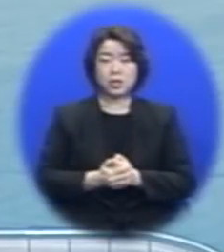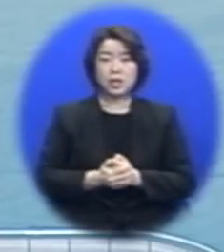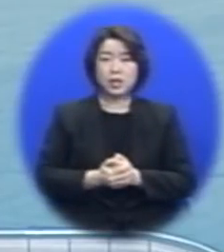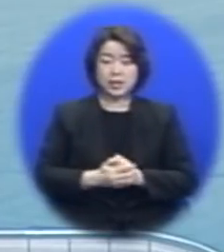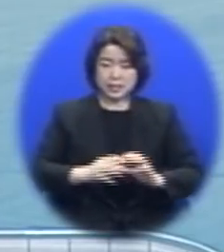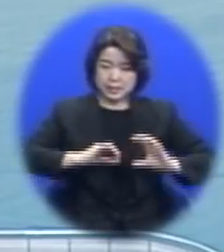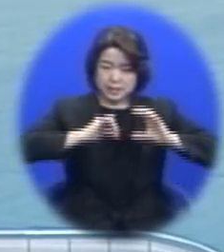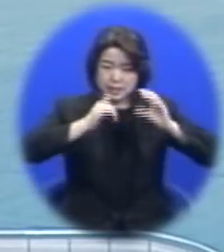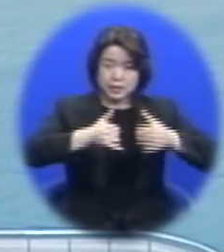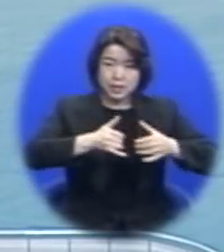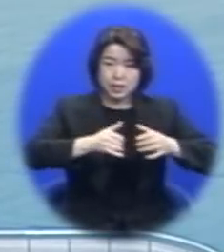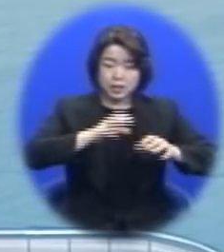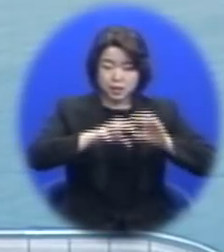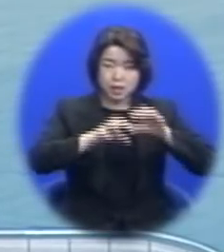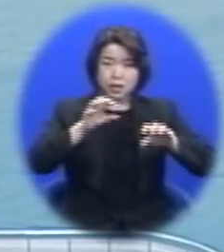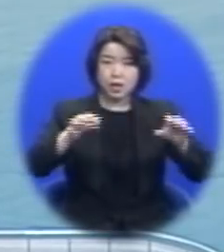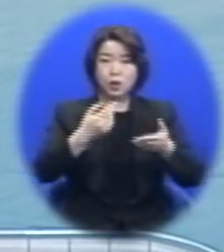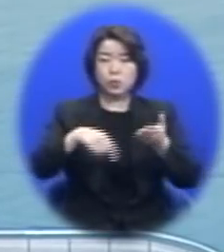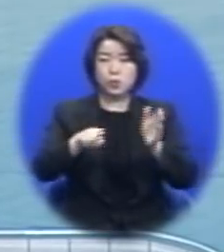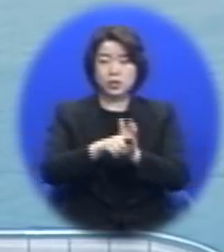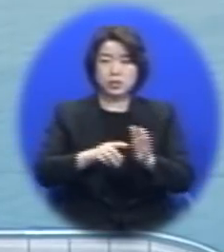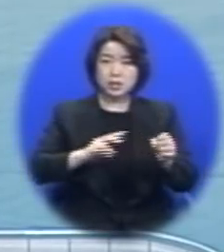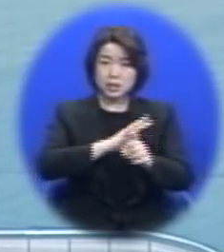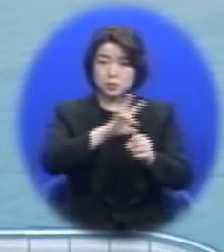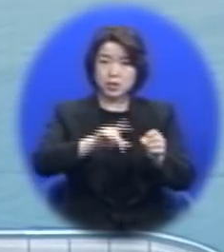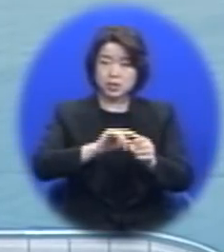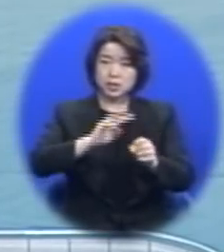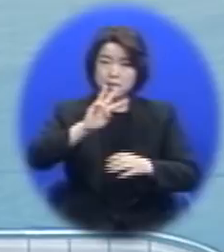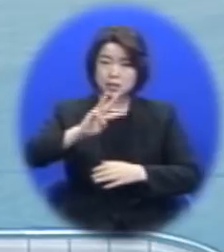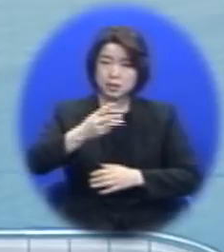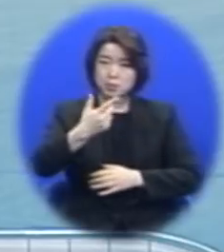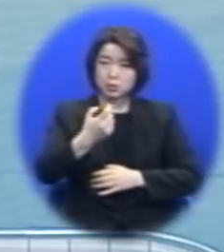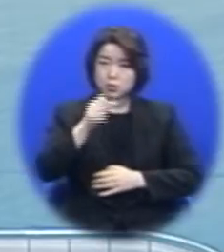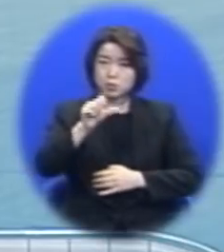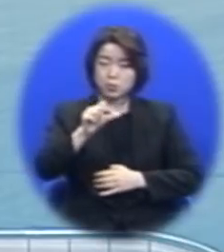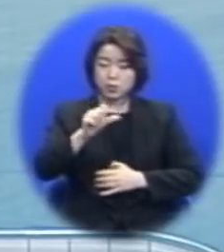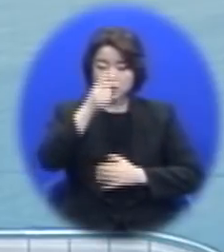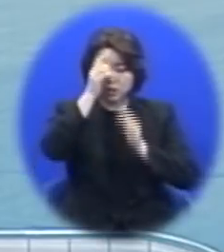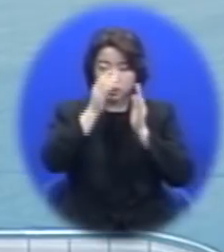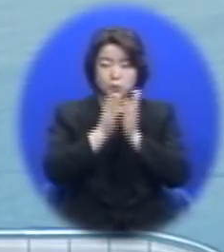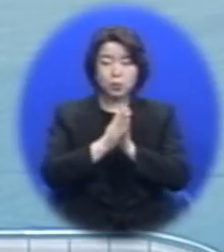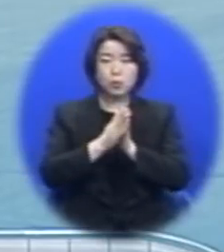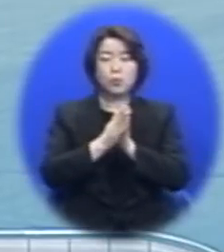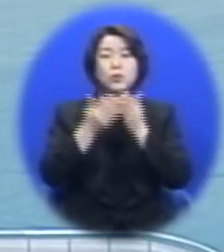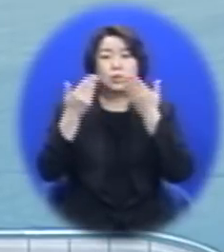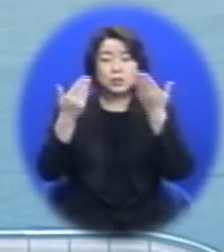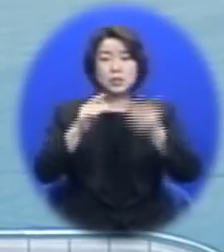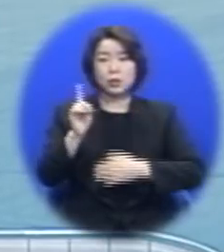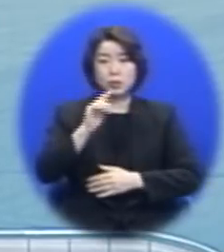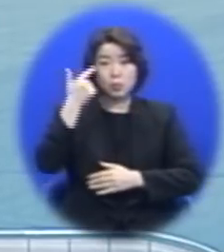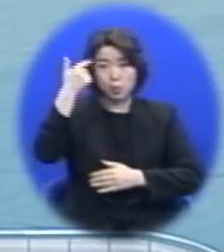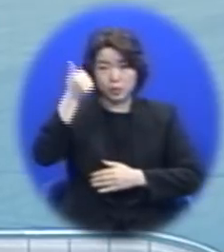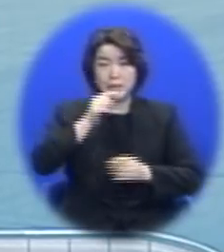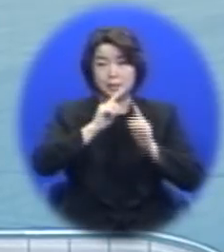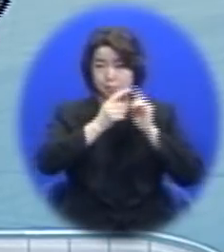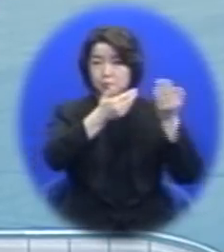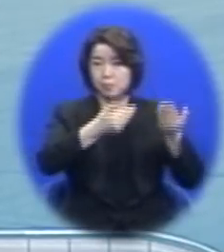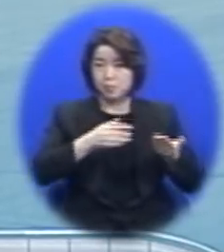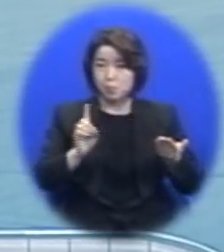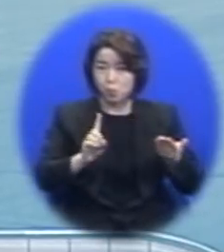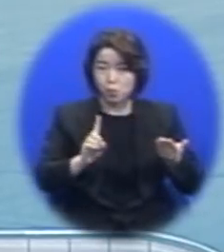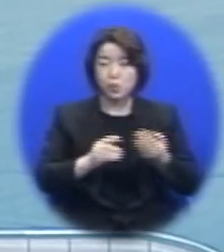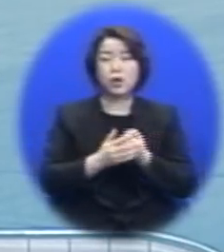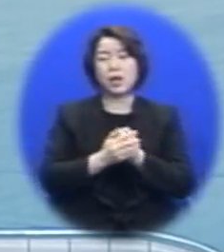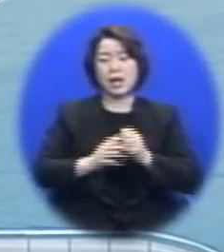세계 열방을 위해서 24시간 365일 기도하시는 어느 목사님께서 그렇게 말씀하셨어요.